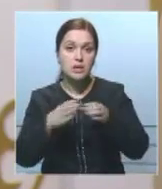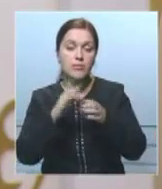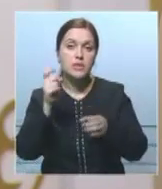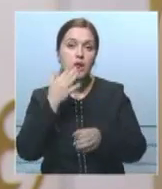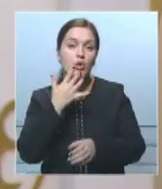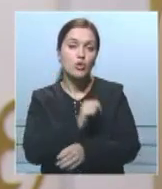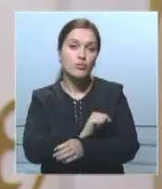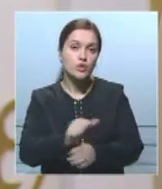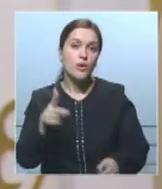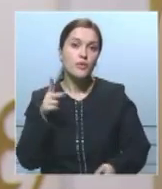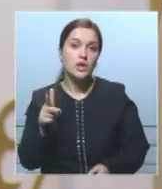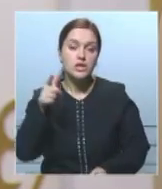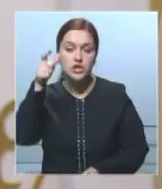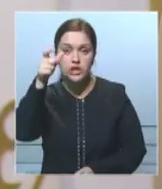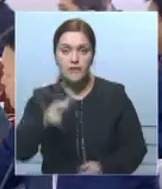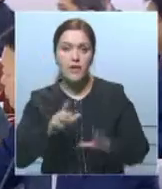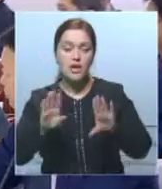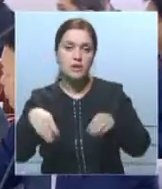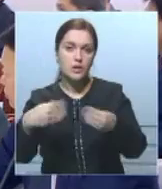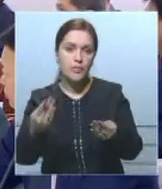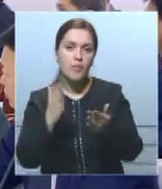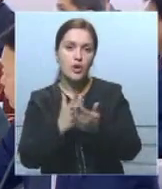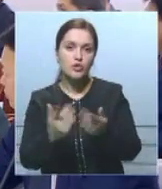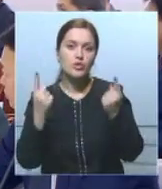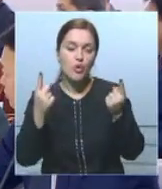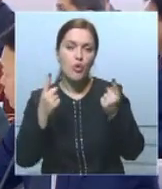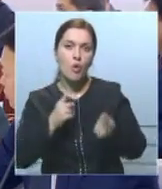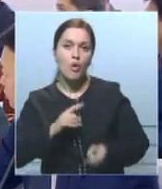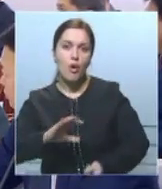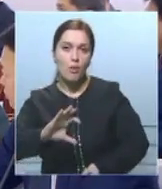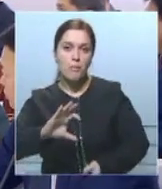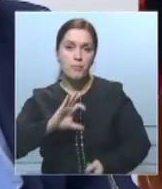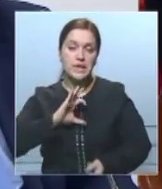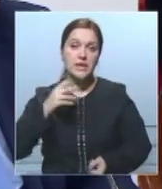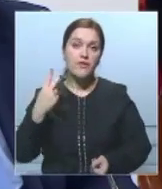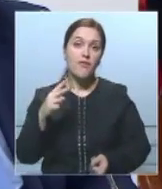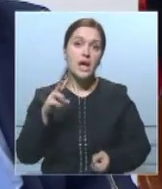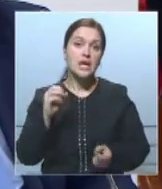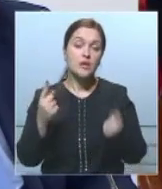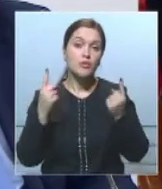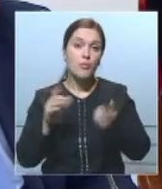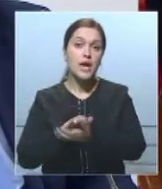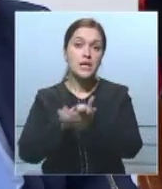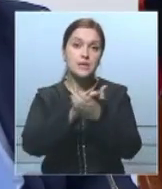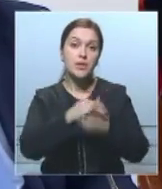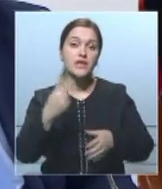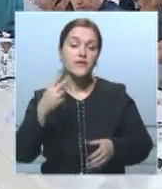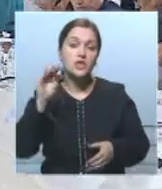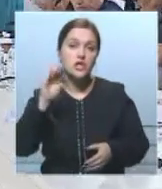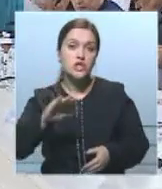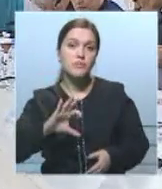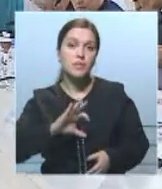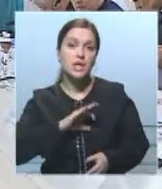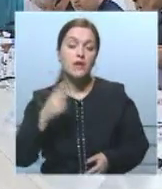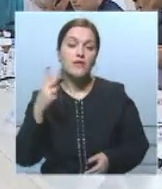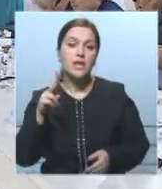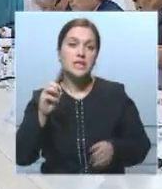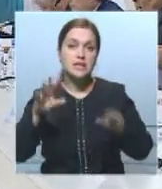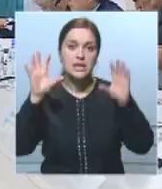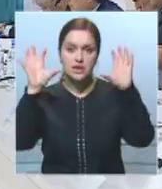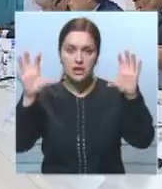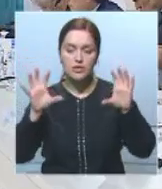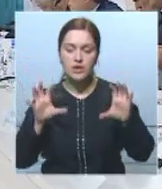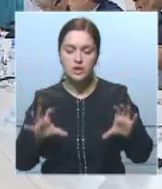за рубежом. Свыше 3000 человек награждены юбилейной медалью к 20-летию Ассамблеи и около 20 тысяч медалью